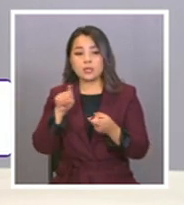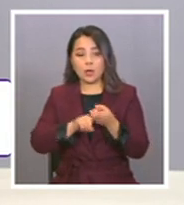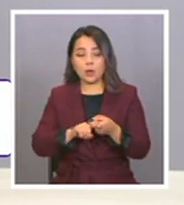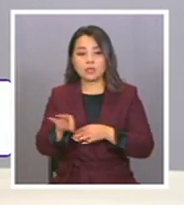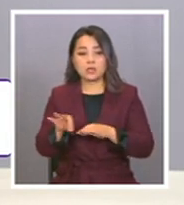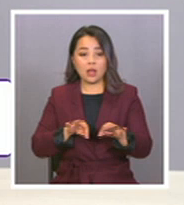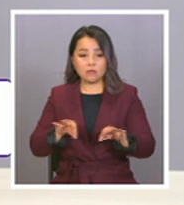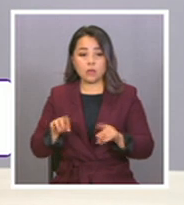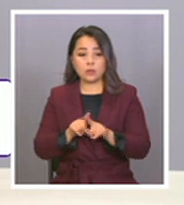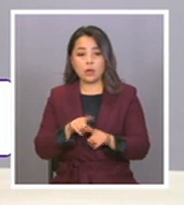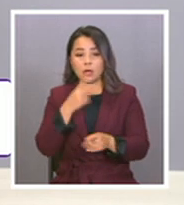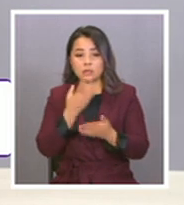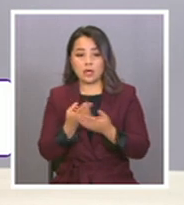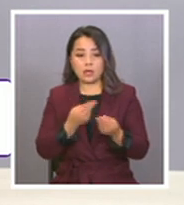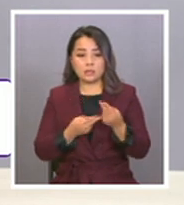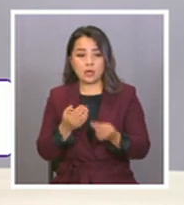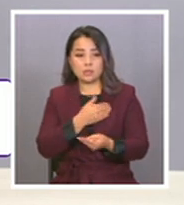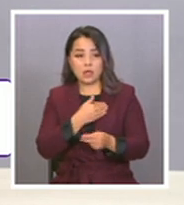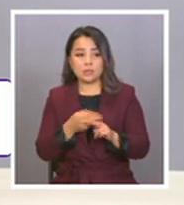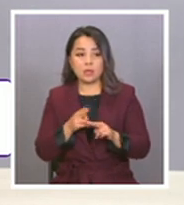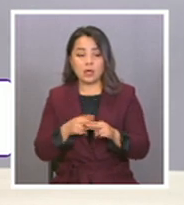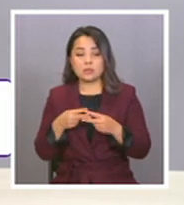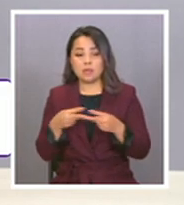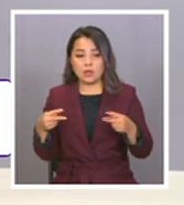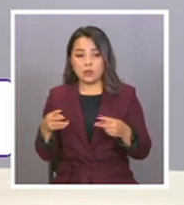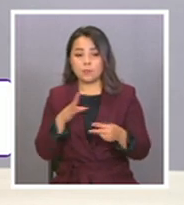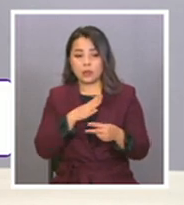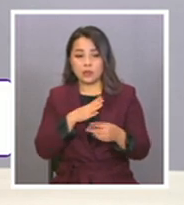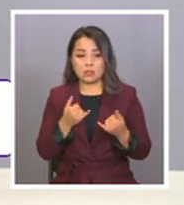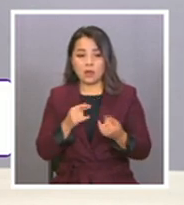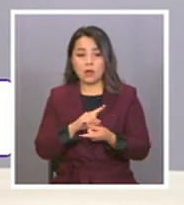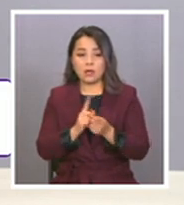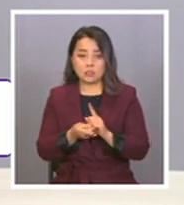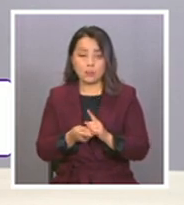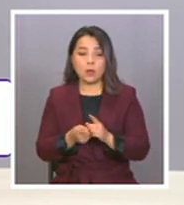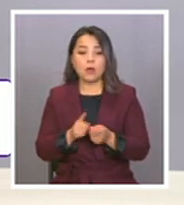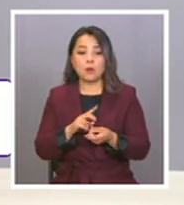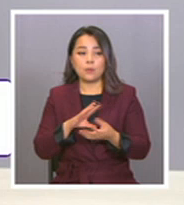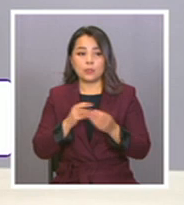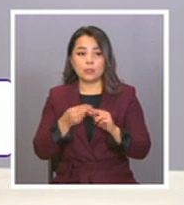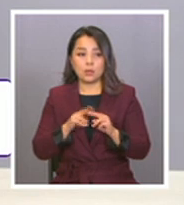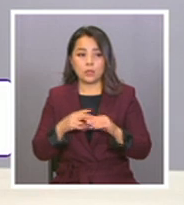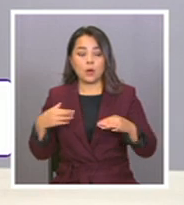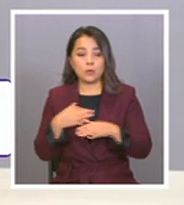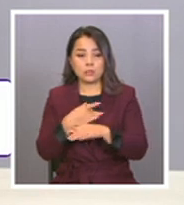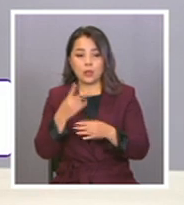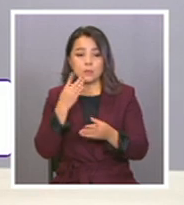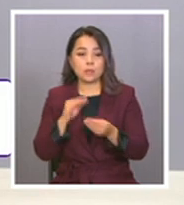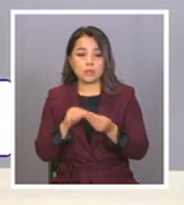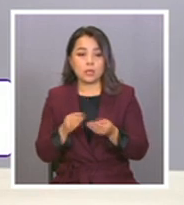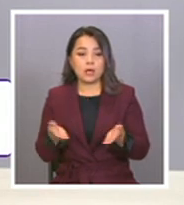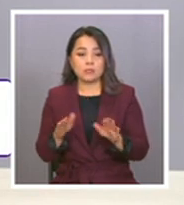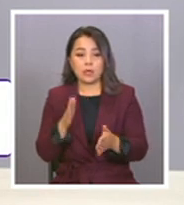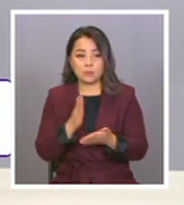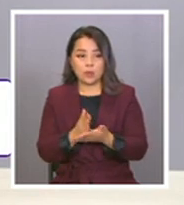графиктерін қарастырайық. Тең айнымалы қозғалыс кезінде үдеу тұрақты шама болып қалады. Және